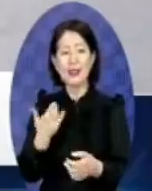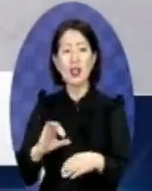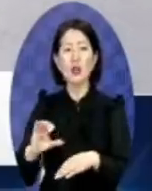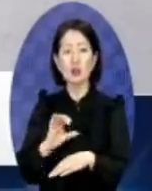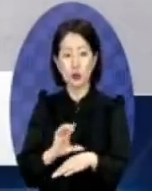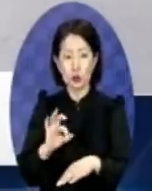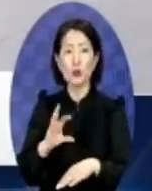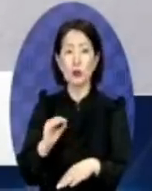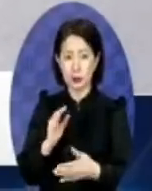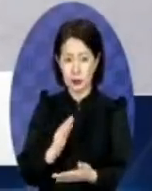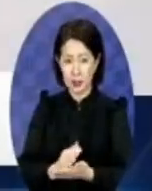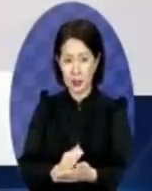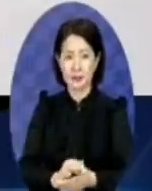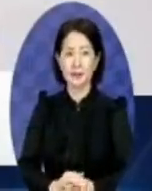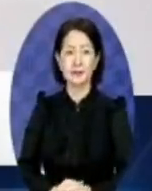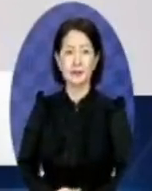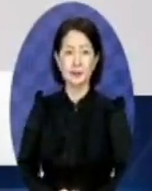тодорчээ.